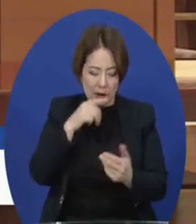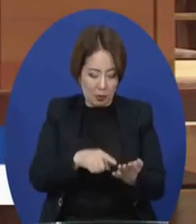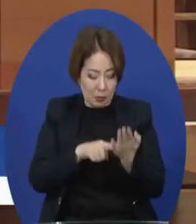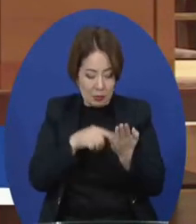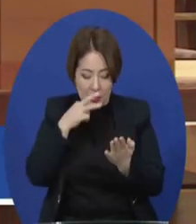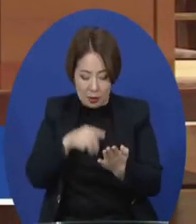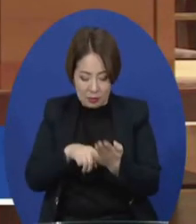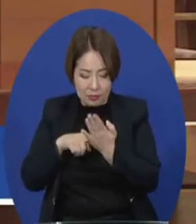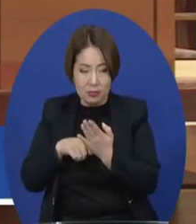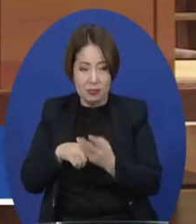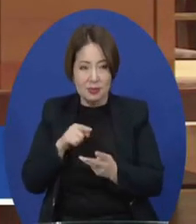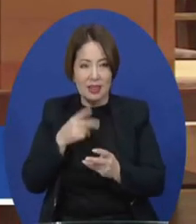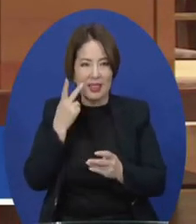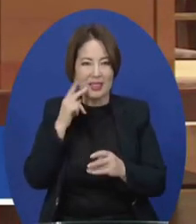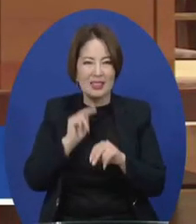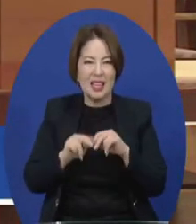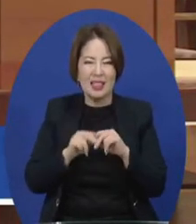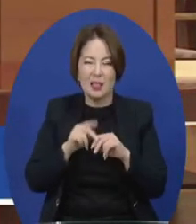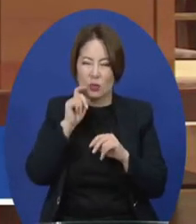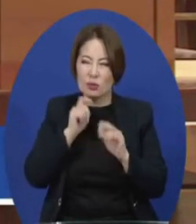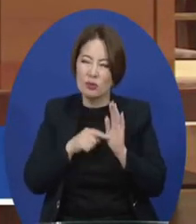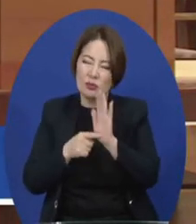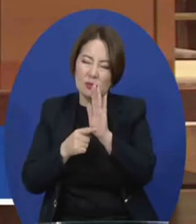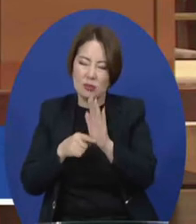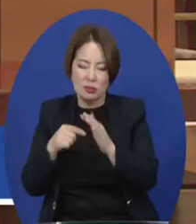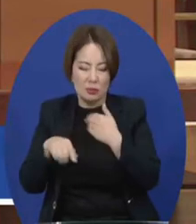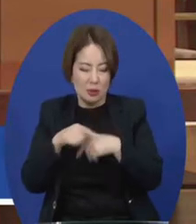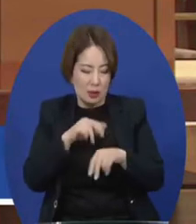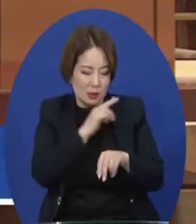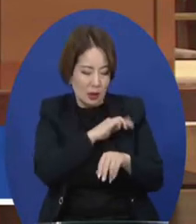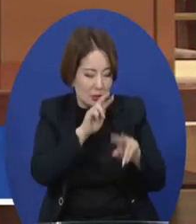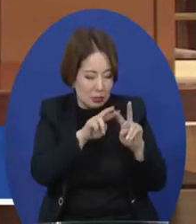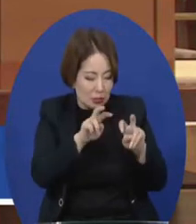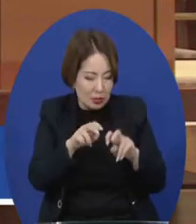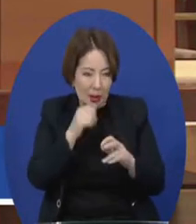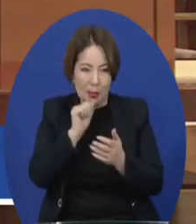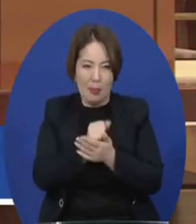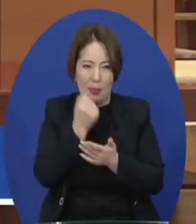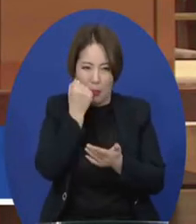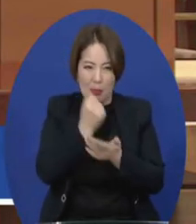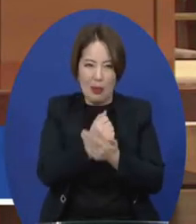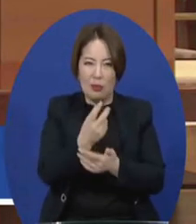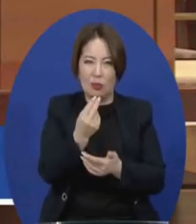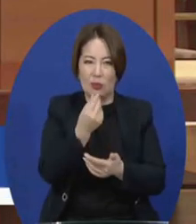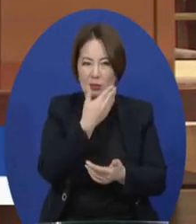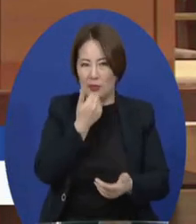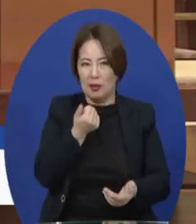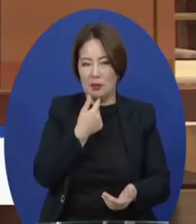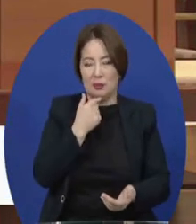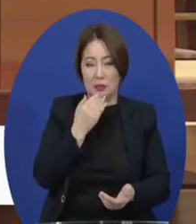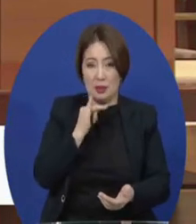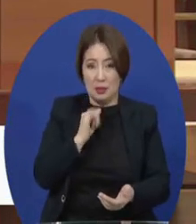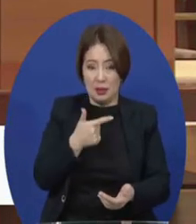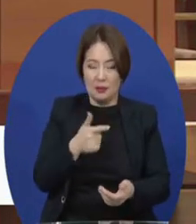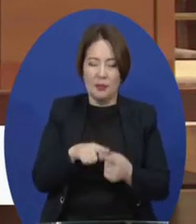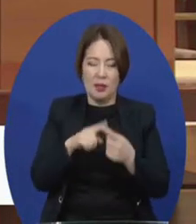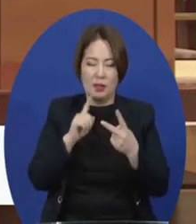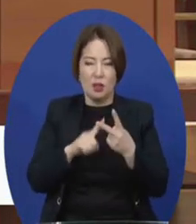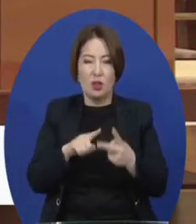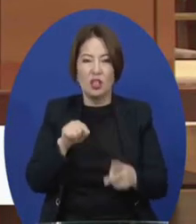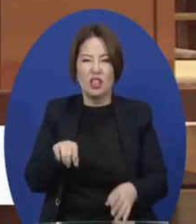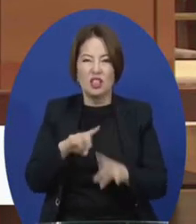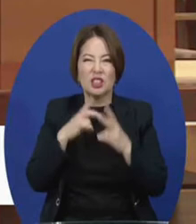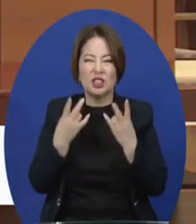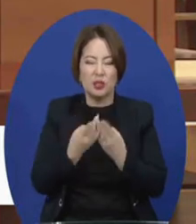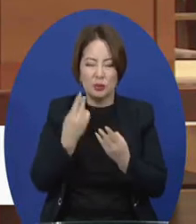одоо шалгуулах хүсэлтөөгөө шалгуулахад тэгээд тэдгээр мэдээллүүдээс батлагддаггүй. А нийгэмд харин яг тийм нэг худал